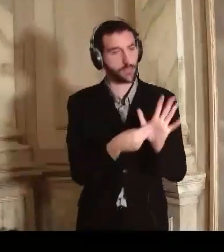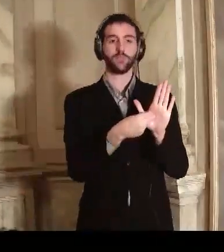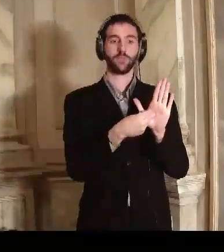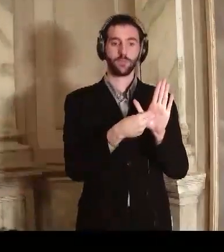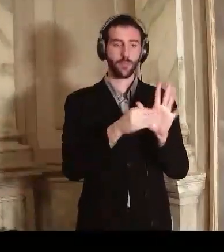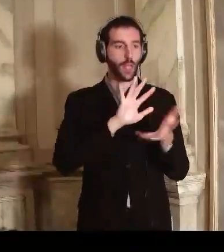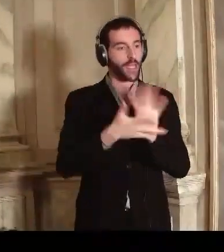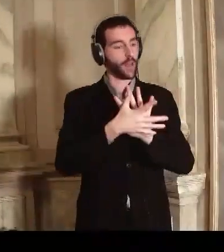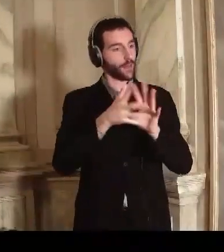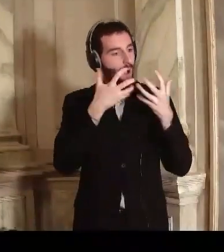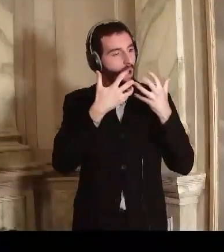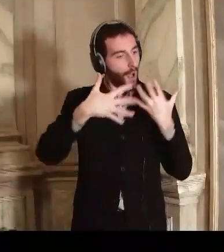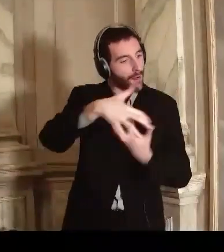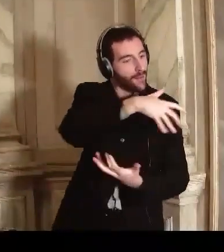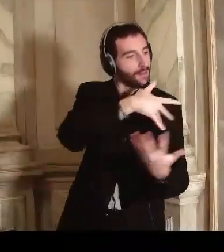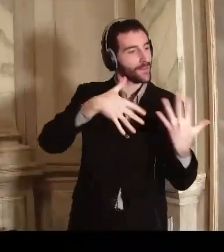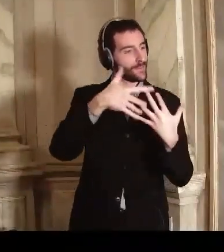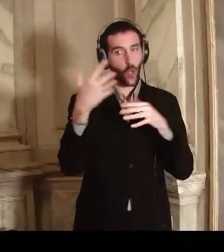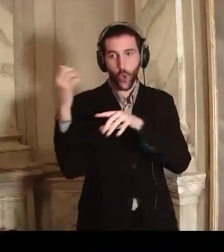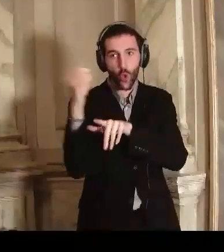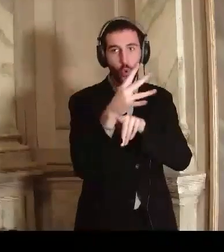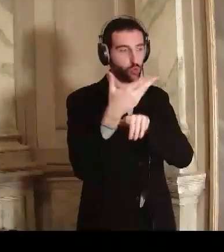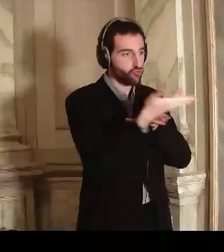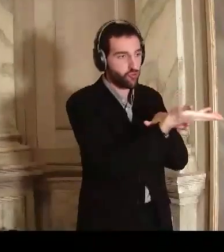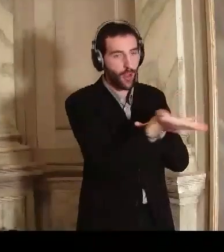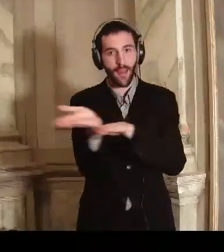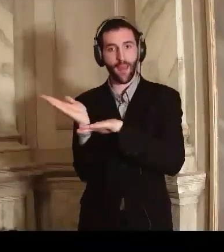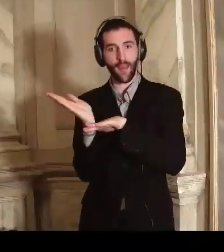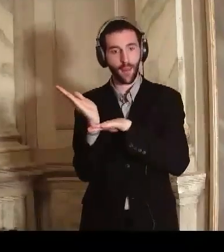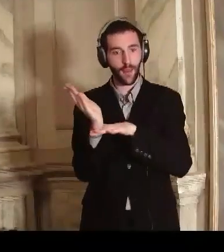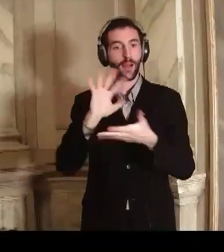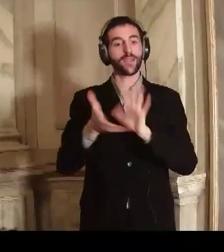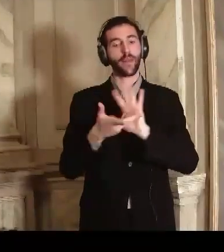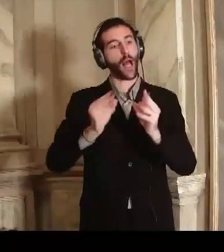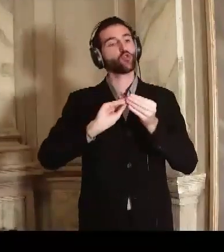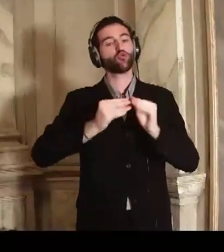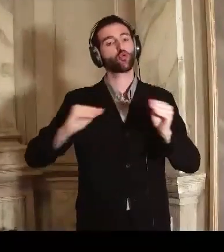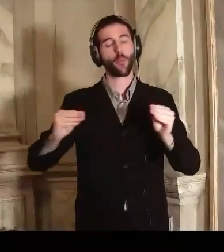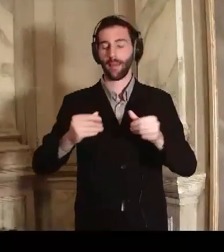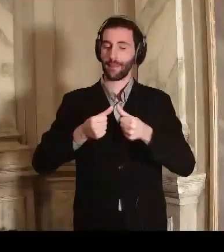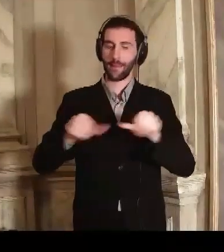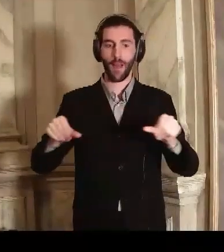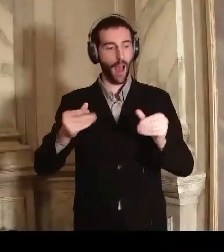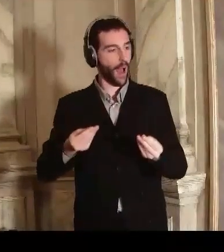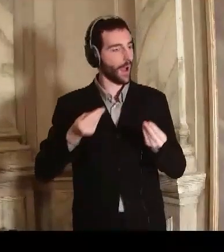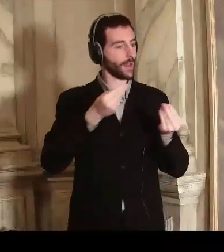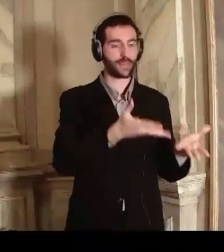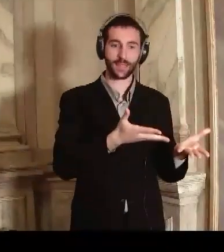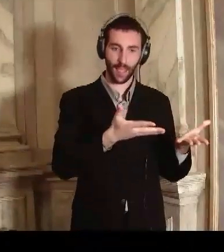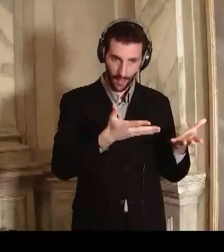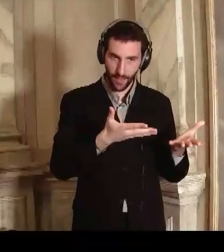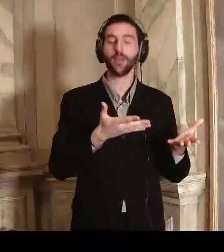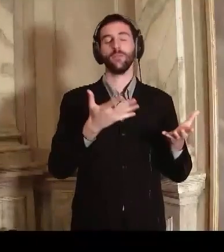calore, nutrimento, luce e fornendo, per quanto possibile, i mezzi necessari per individuare i